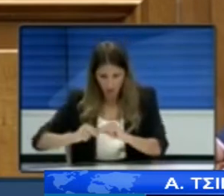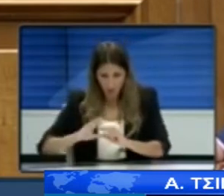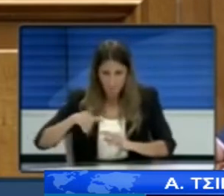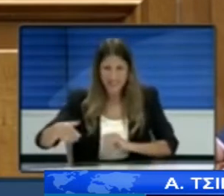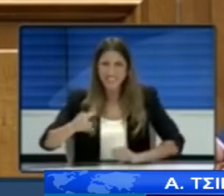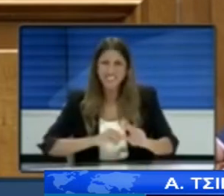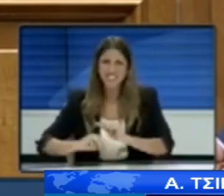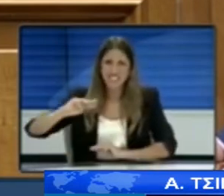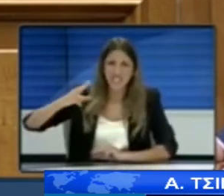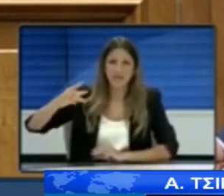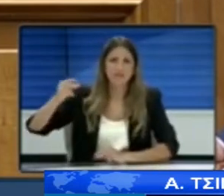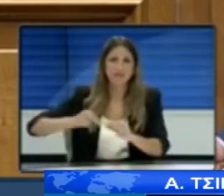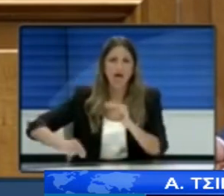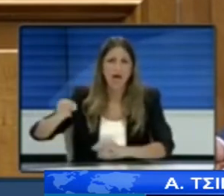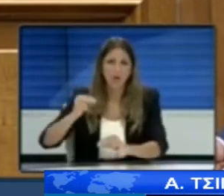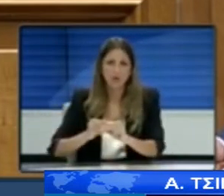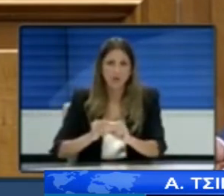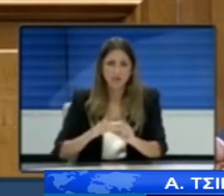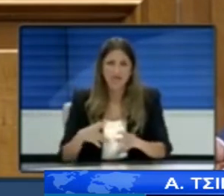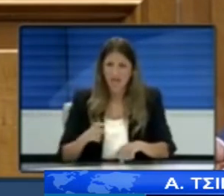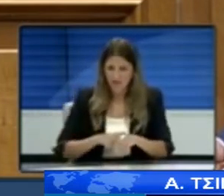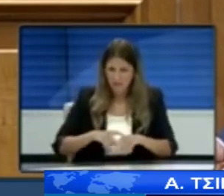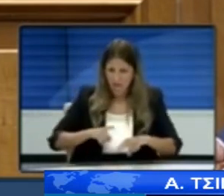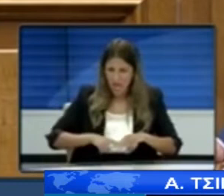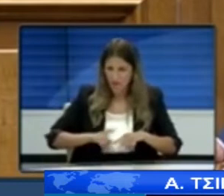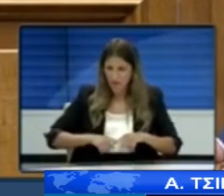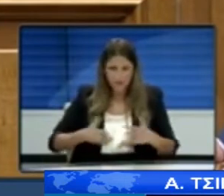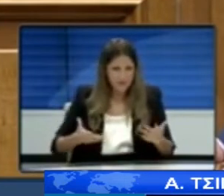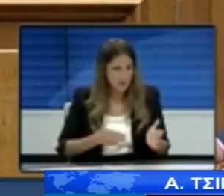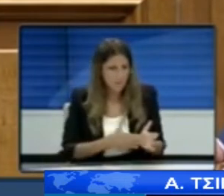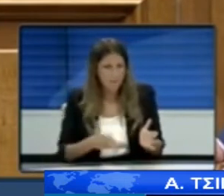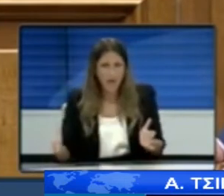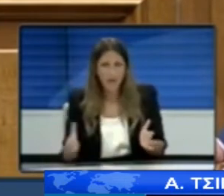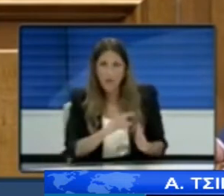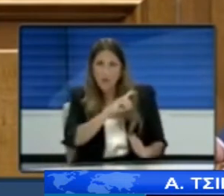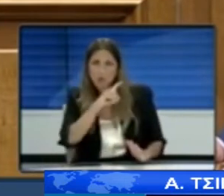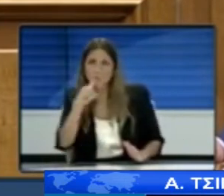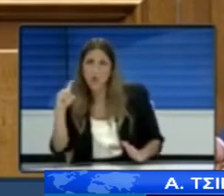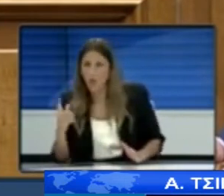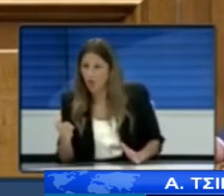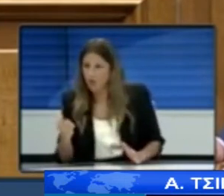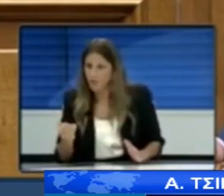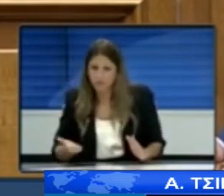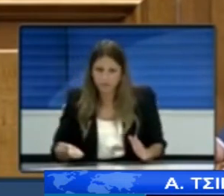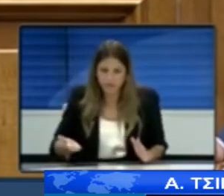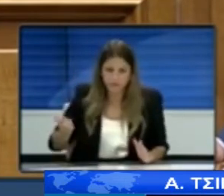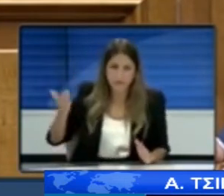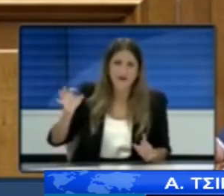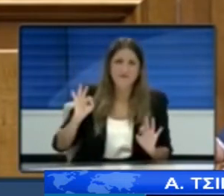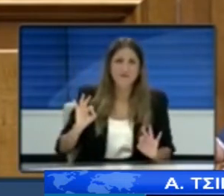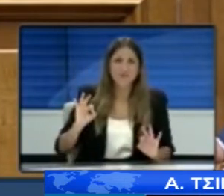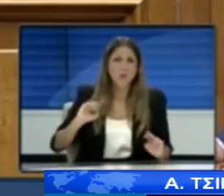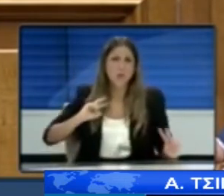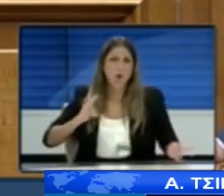τρίτες. Και για τρίτες εκλογές. Ενώ η χώρα βρίσκεται μπροστά σε μια κρίση τρομακτική ενεργειακή, μπροστά σε μια κρίση